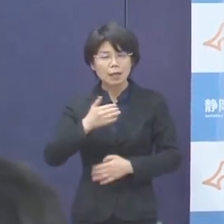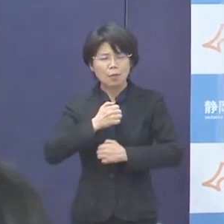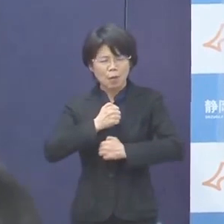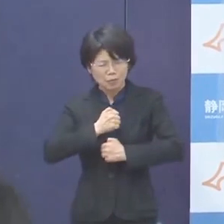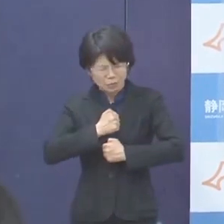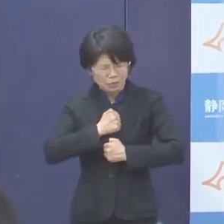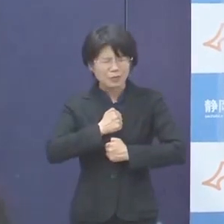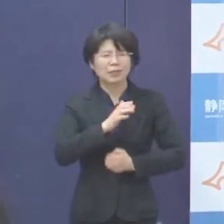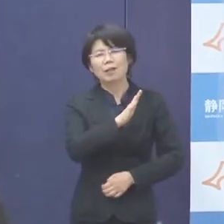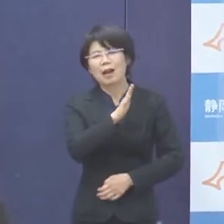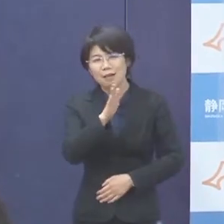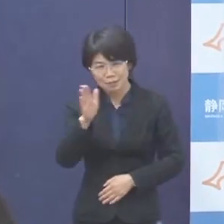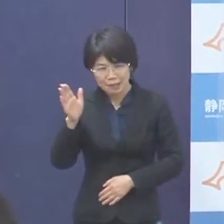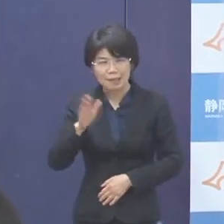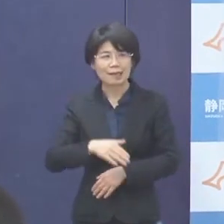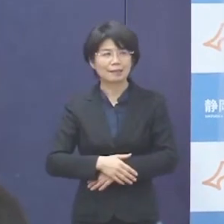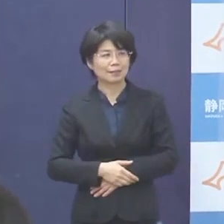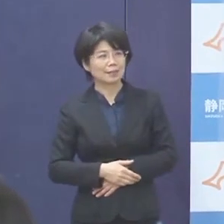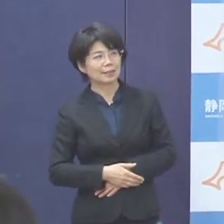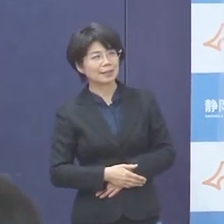きたいことがありまして、ここに